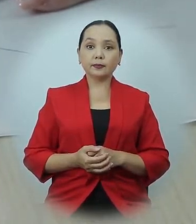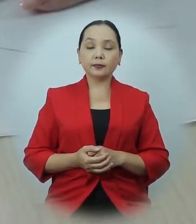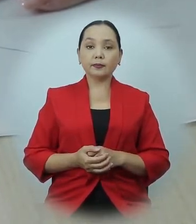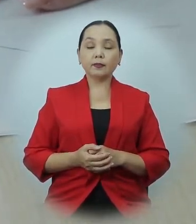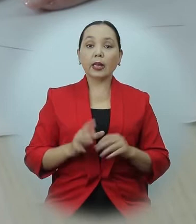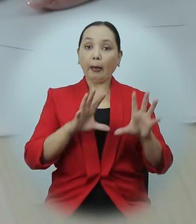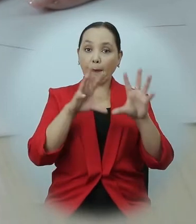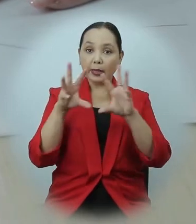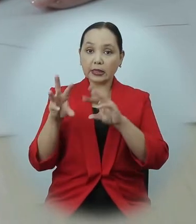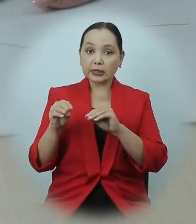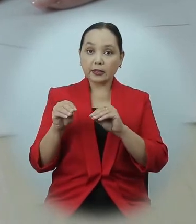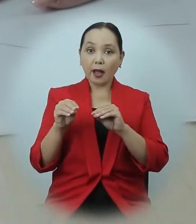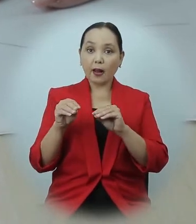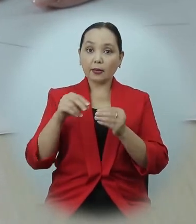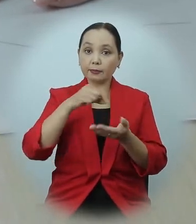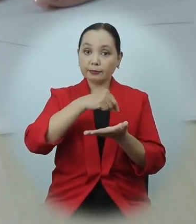Пересняли